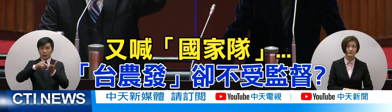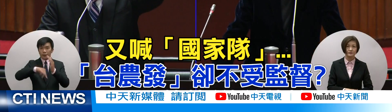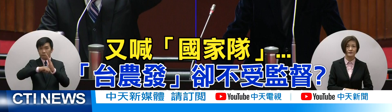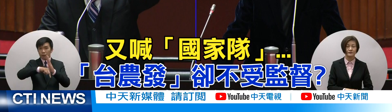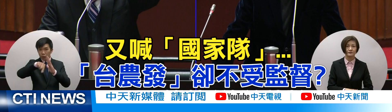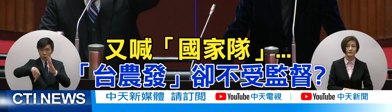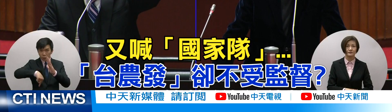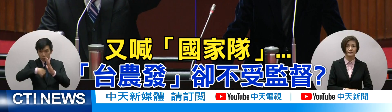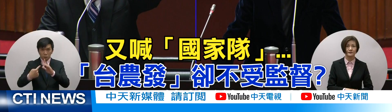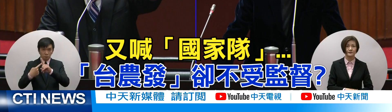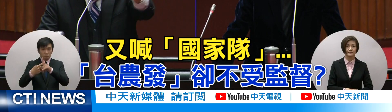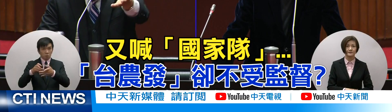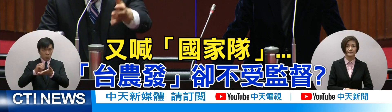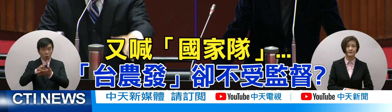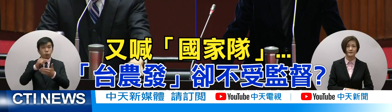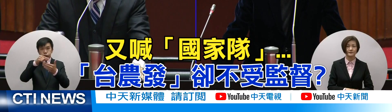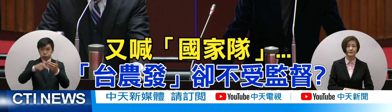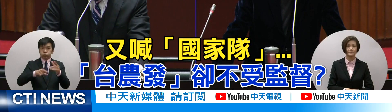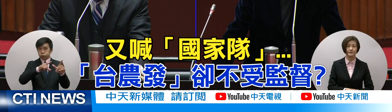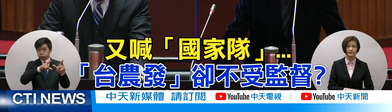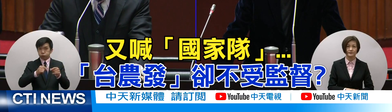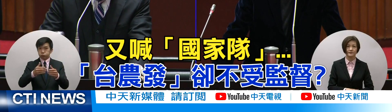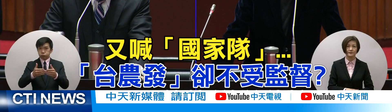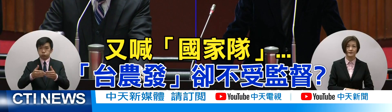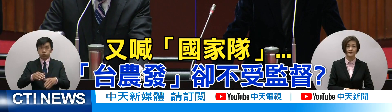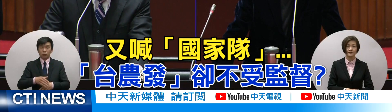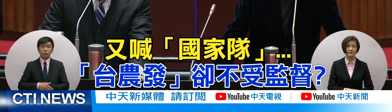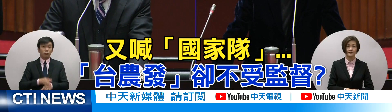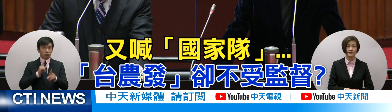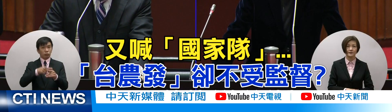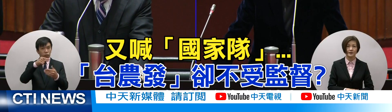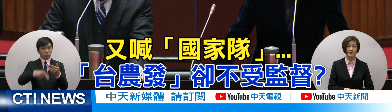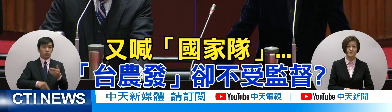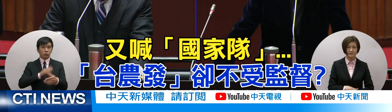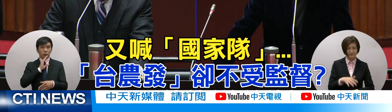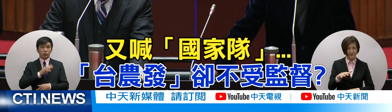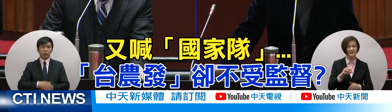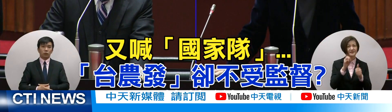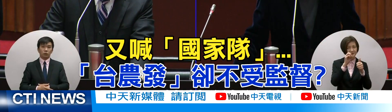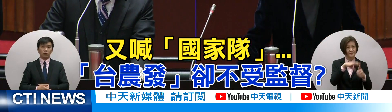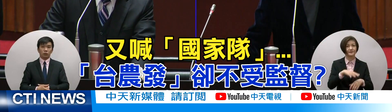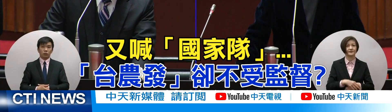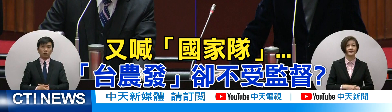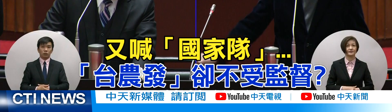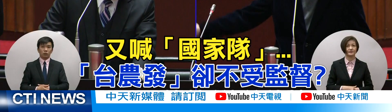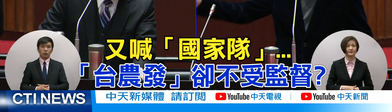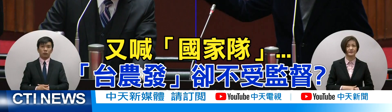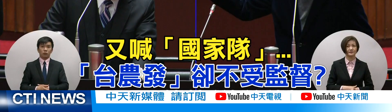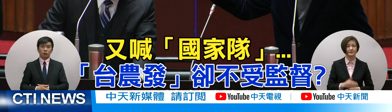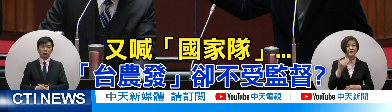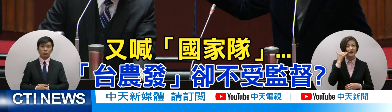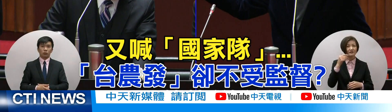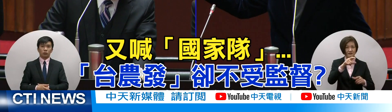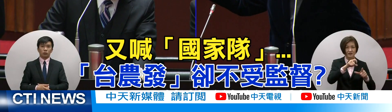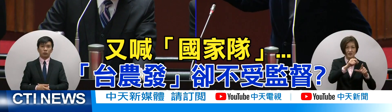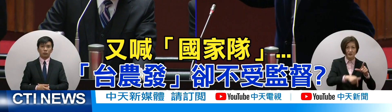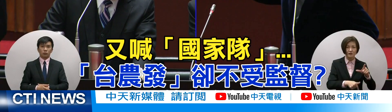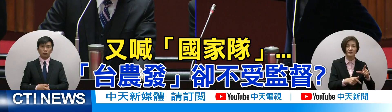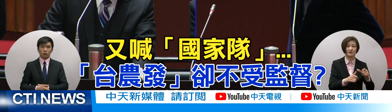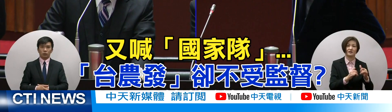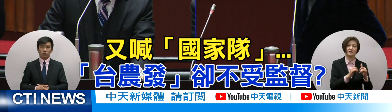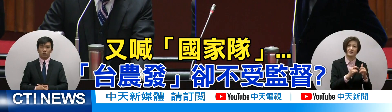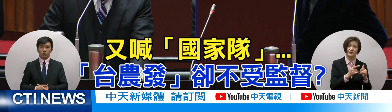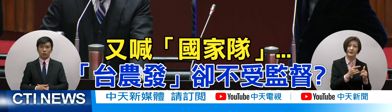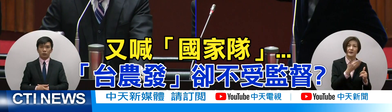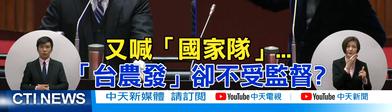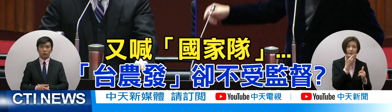的这一个规定，都依大院的规定来走。 我跟你讲啊，你们讲的理由，他是个民间公司，可是我